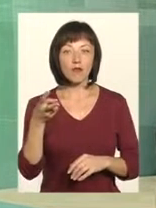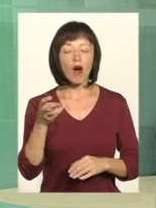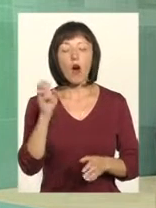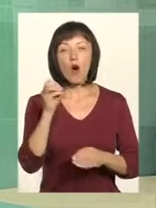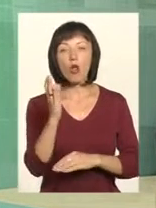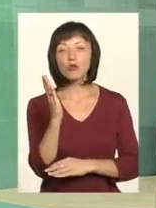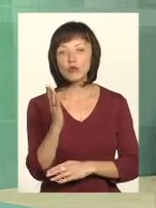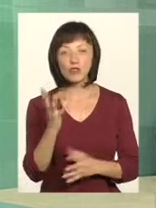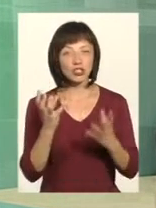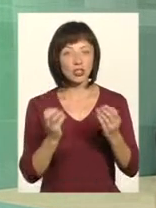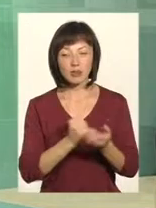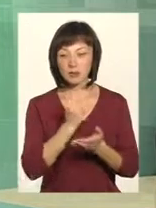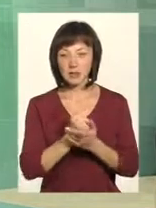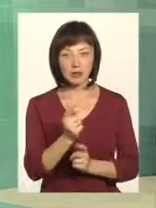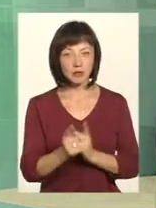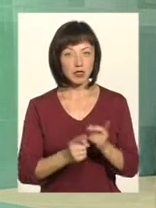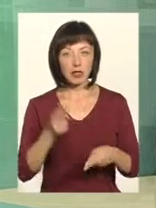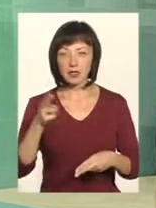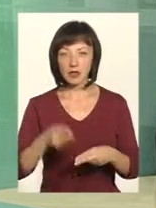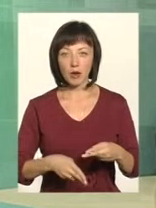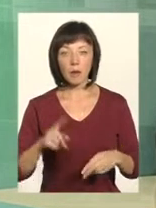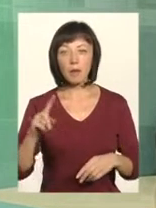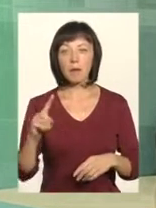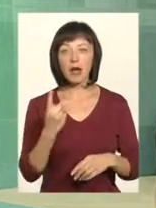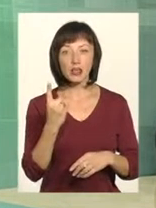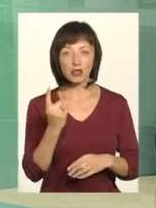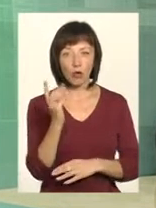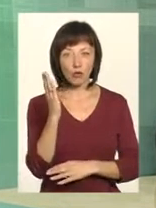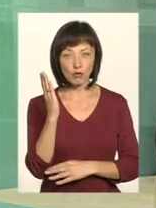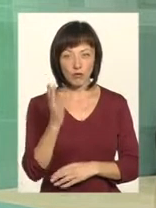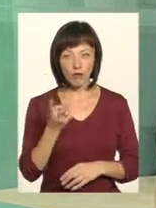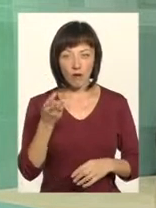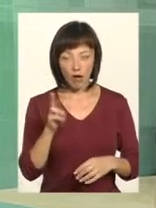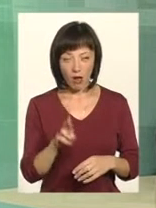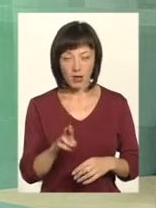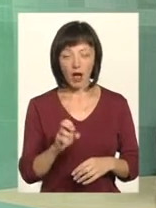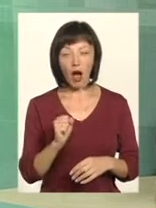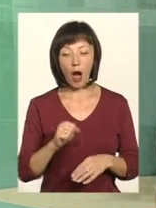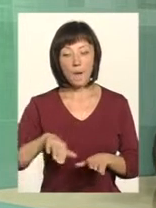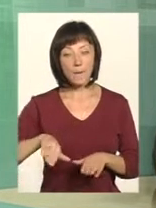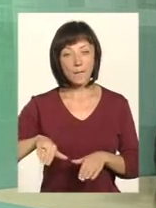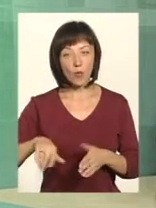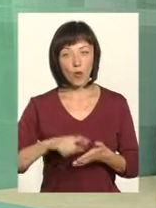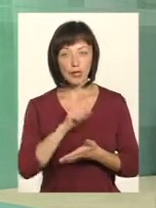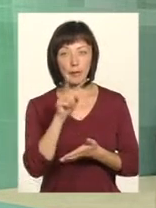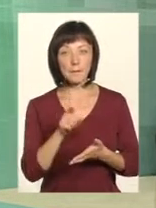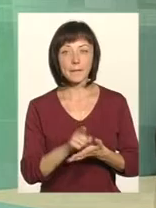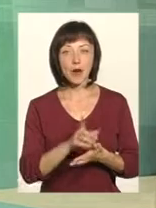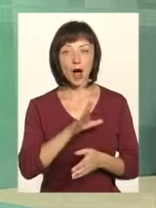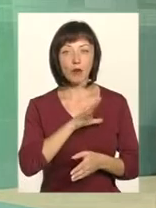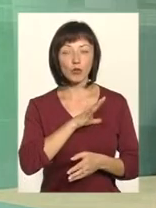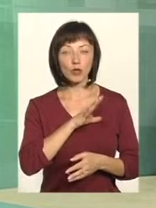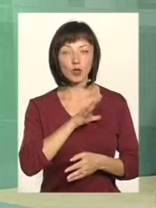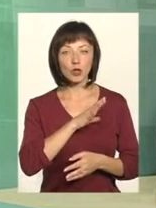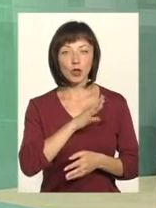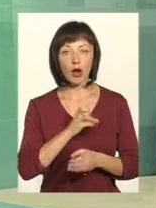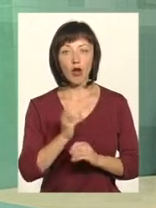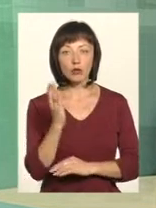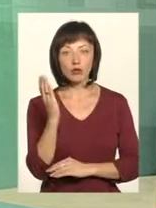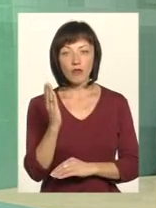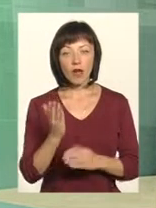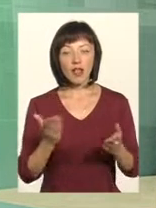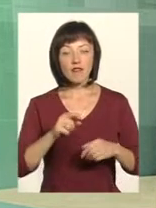не завершено. Ми провели лише так зване перше голосування, а потім за ним має йти голосування